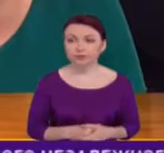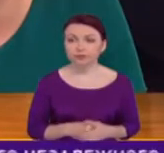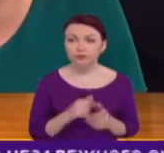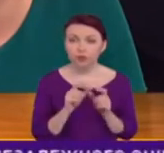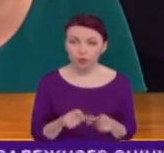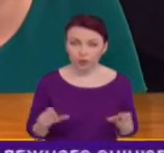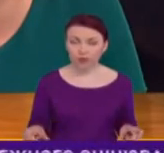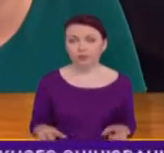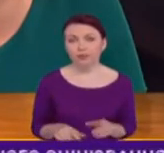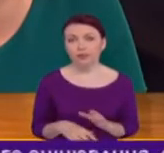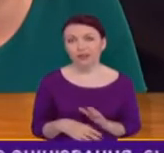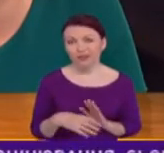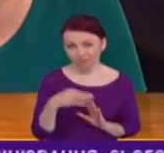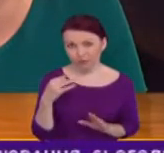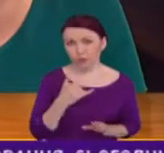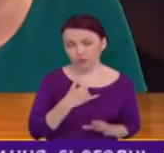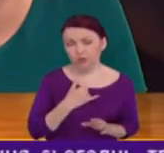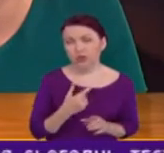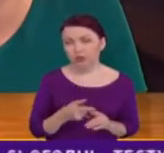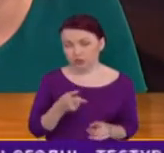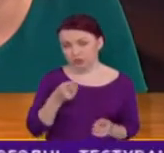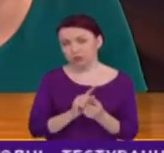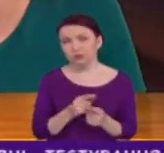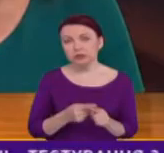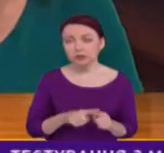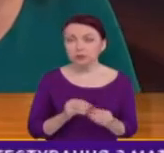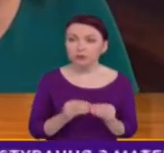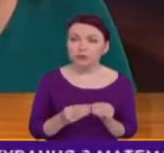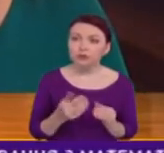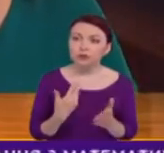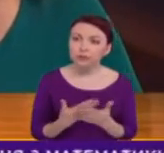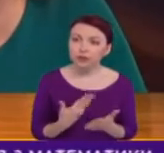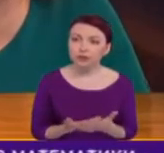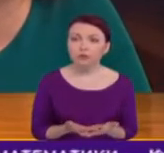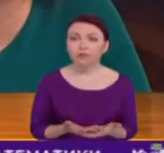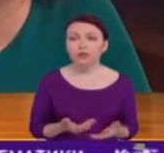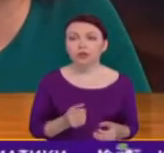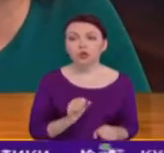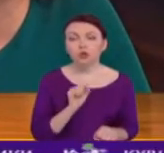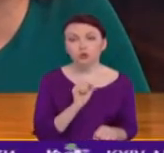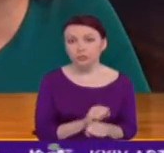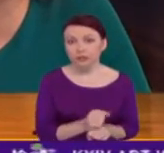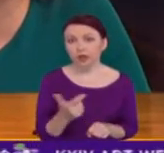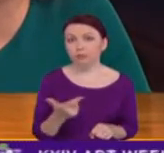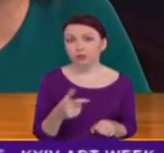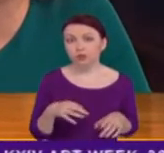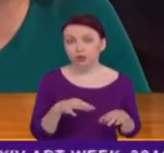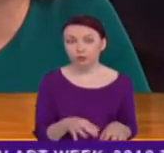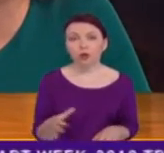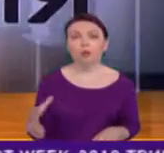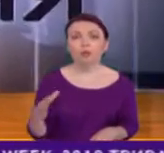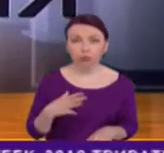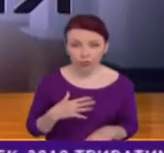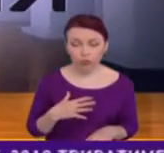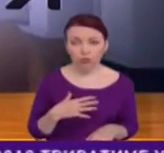людей, виборців, які саме стикнулися з цією проблематикою. Наприклад? Що зупинка громадського транспорту була,